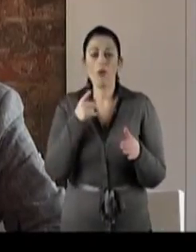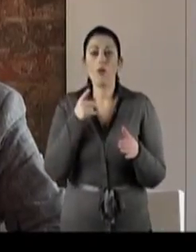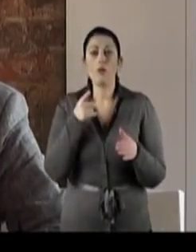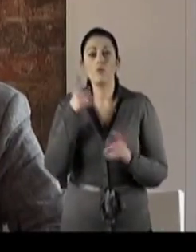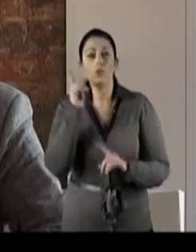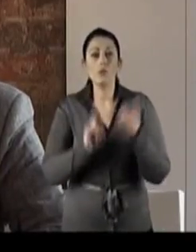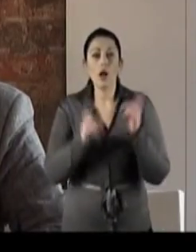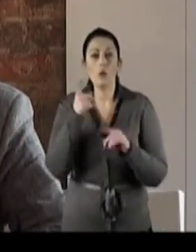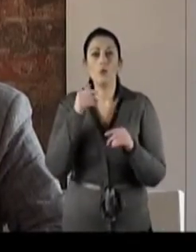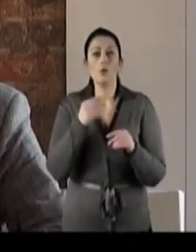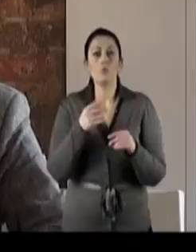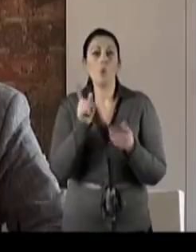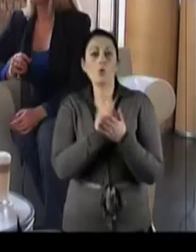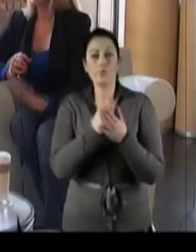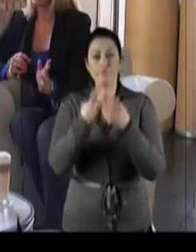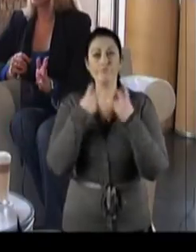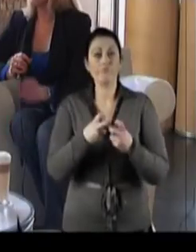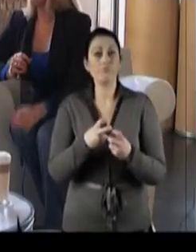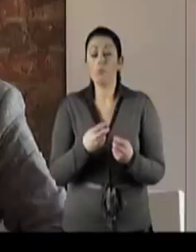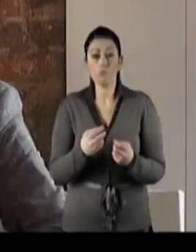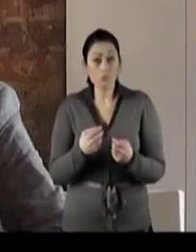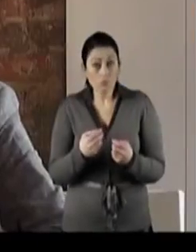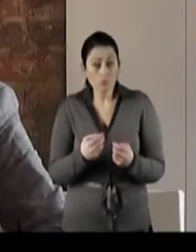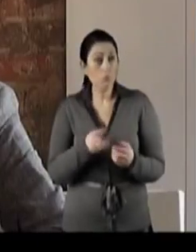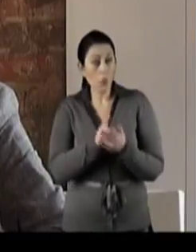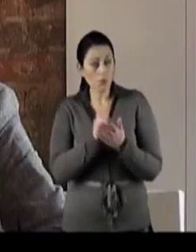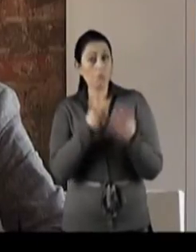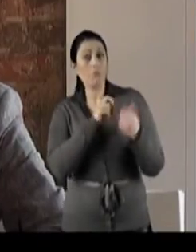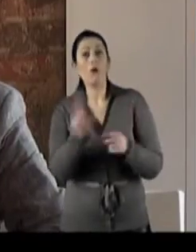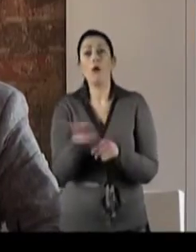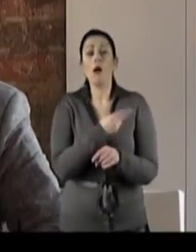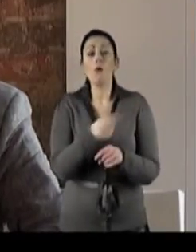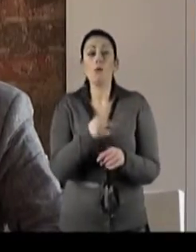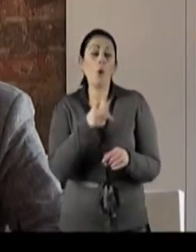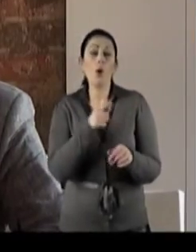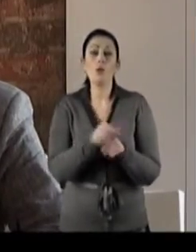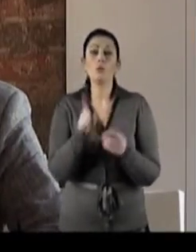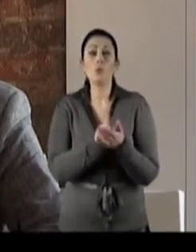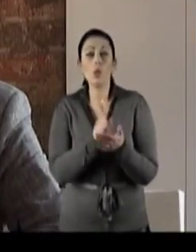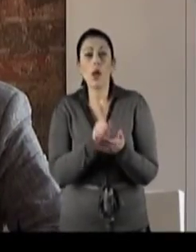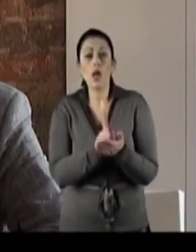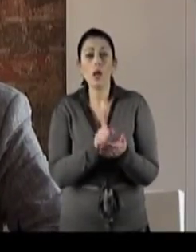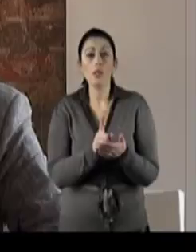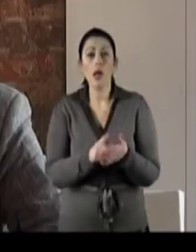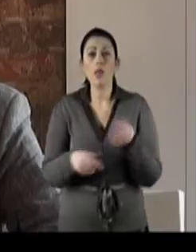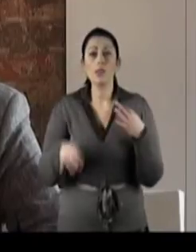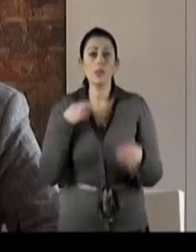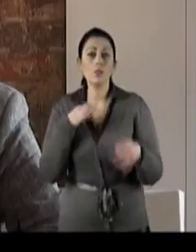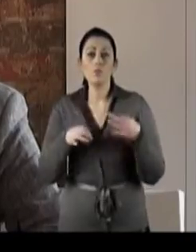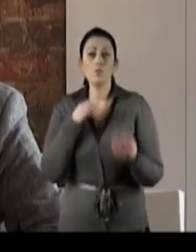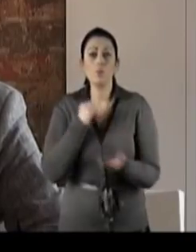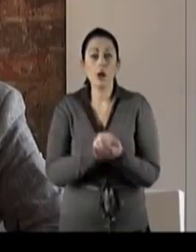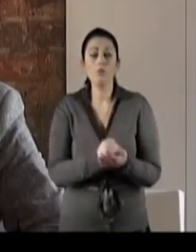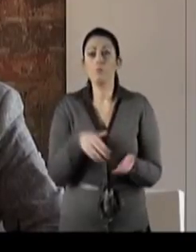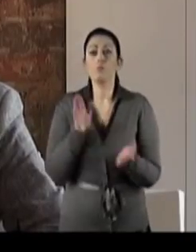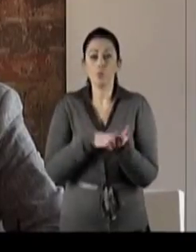niektórych sytuacjach możemy być opodatkowani. A kiedy? No, podatek od czynności cywilnoprawnych dotyczy zawsze takiej